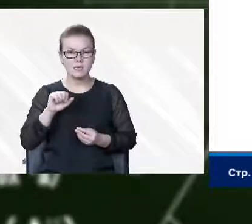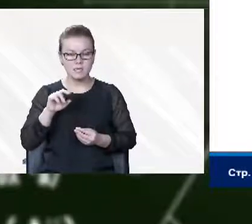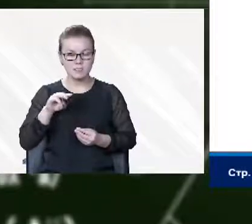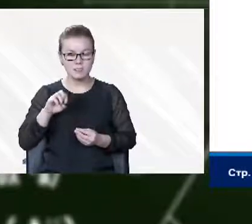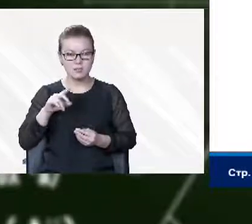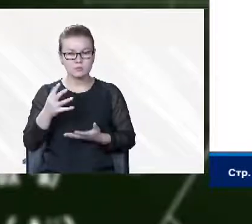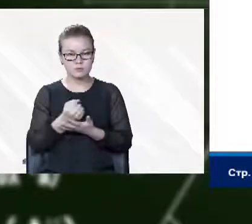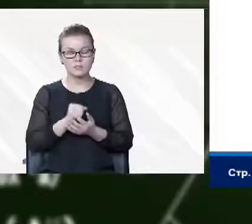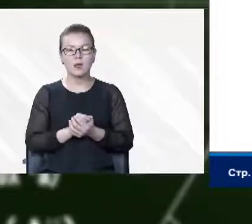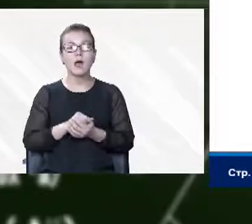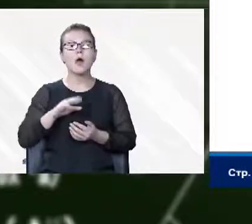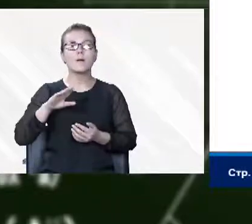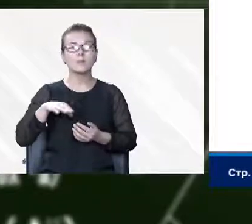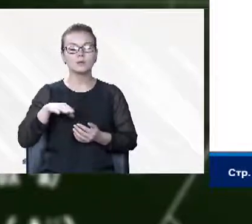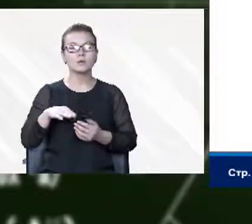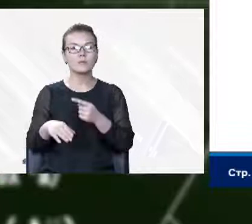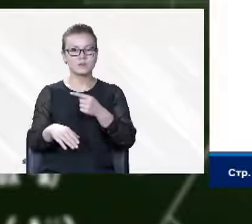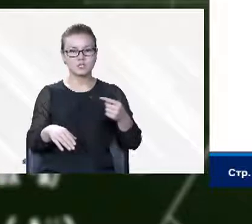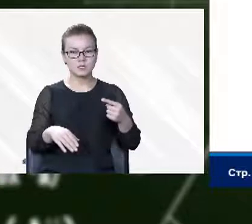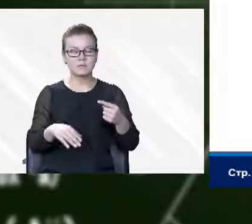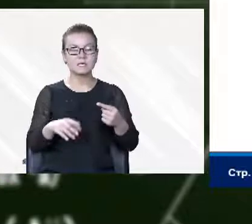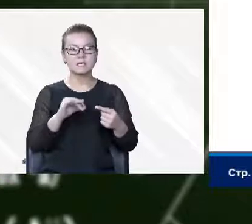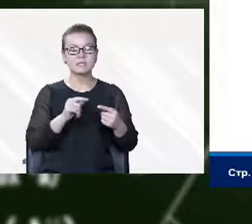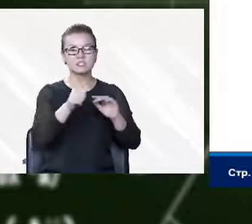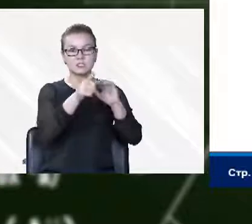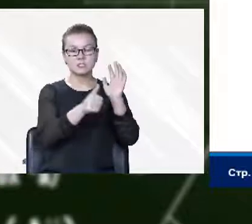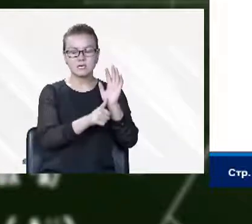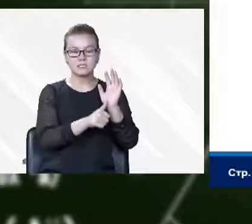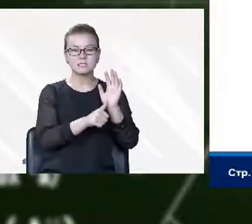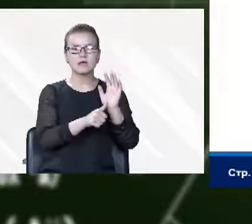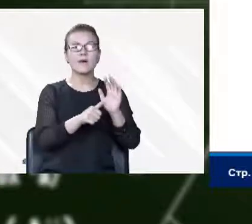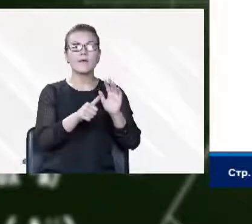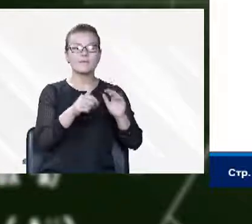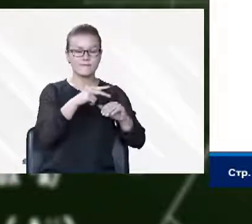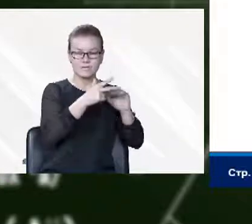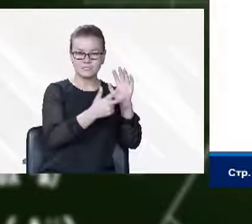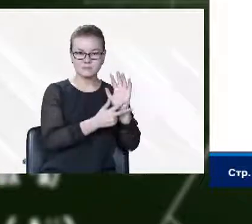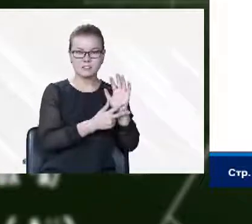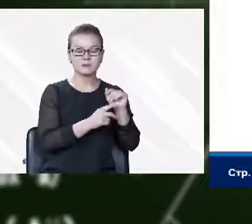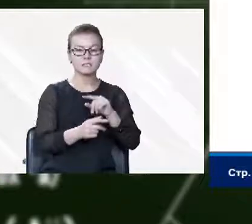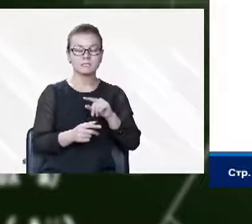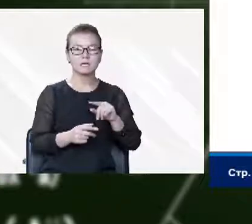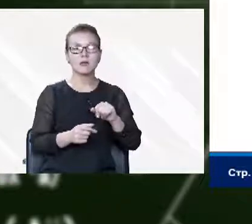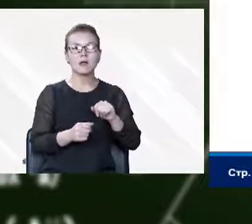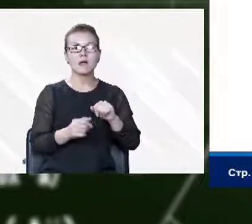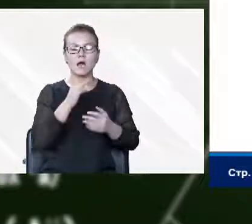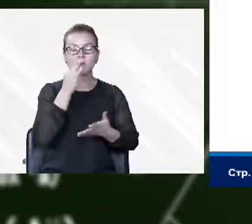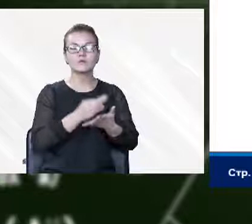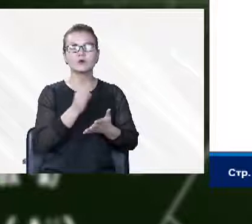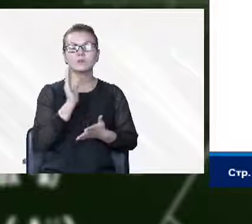затем вычитаем из 16 восемнадцатых 15 восемнадцатых и в ответе